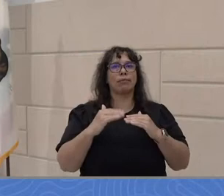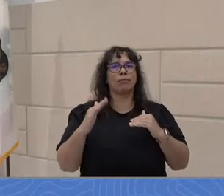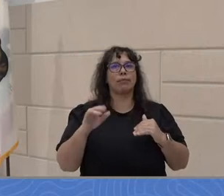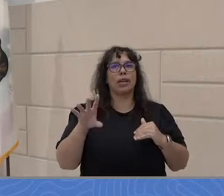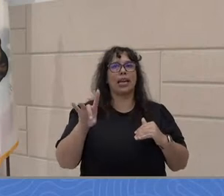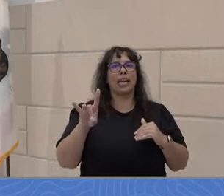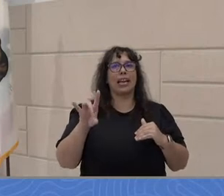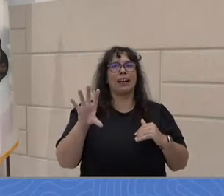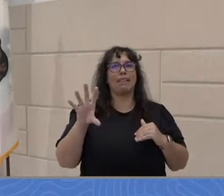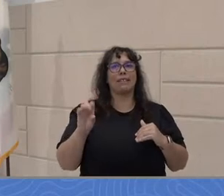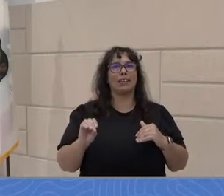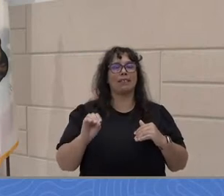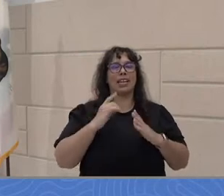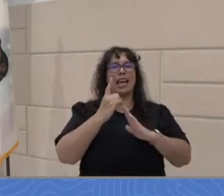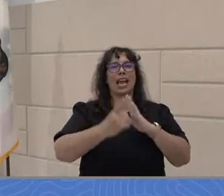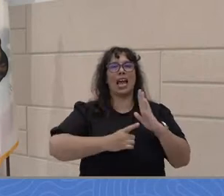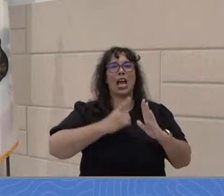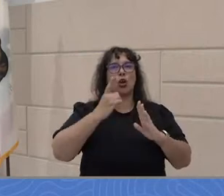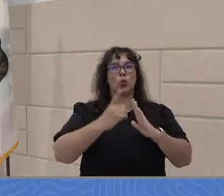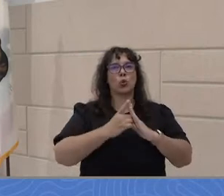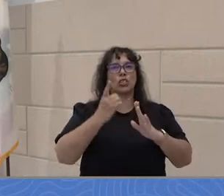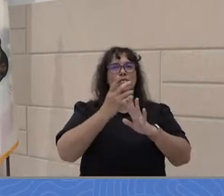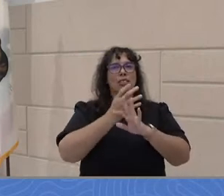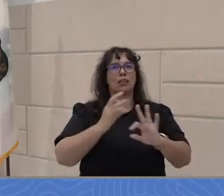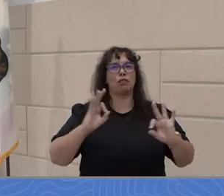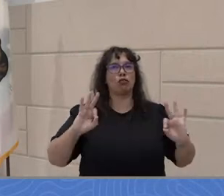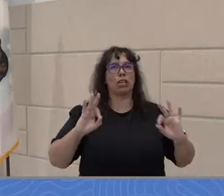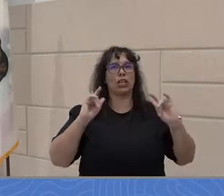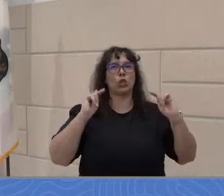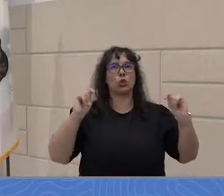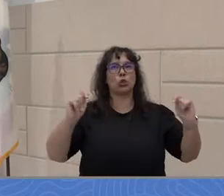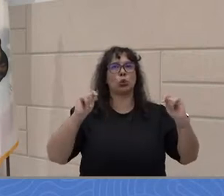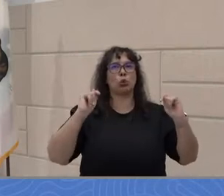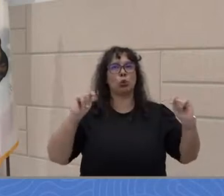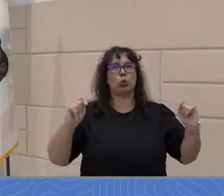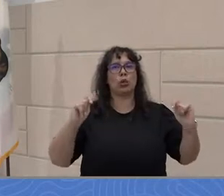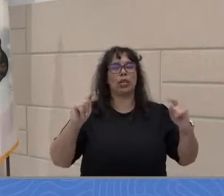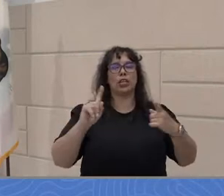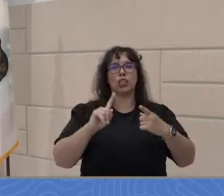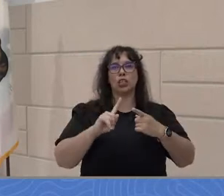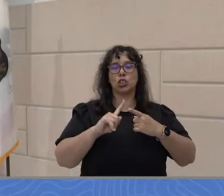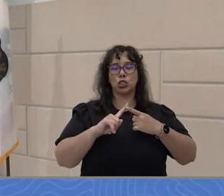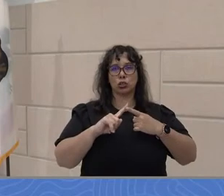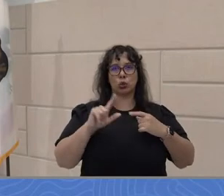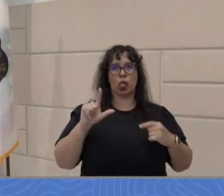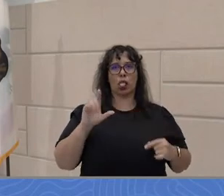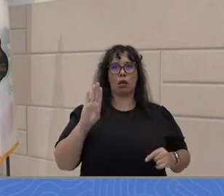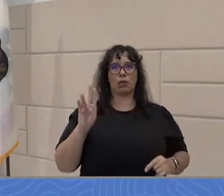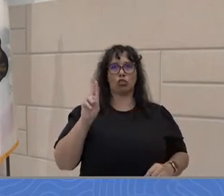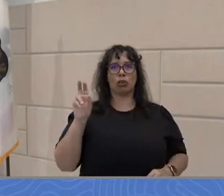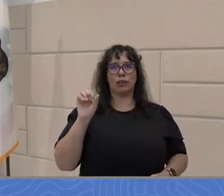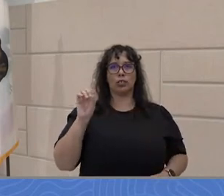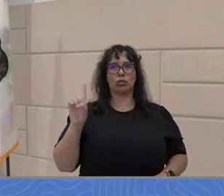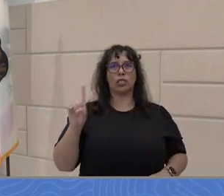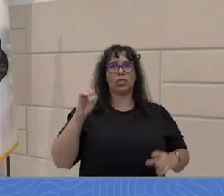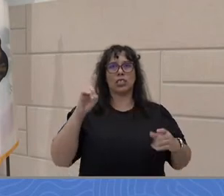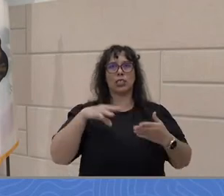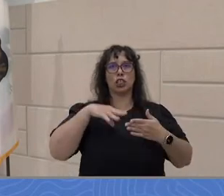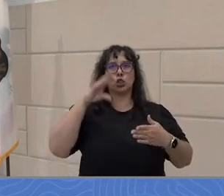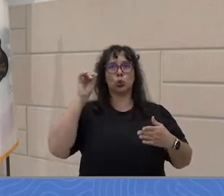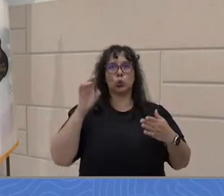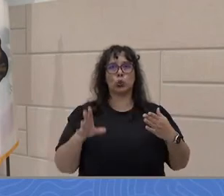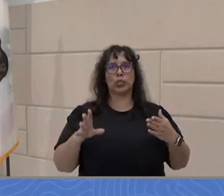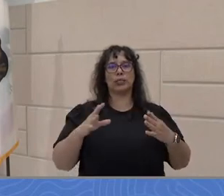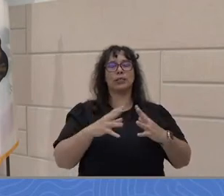រួមទាំងការចែកចំណាយម៉ោងជាច្រើនដើម្បីបើកការបញ្យលមេរៀនទៅកា